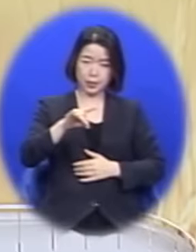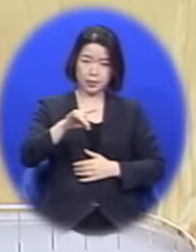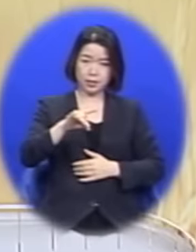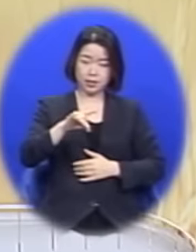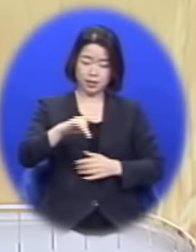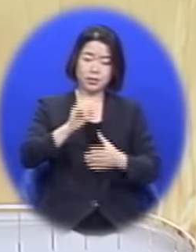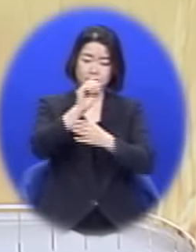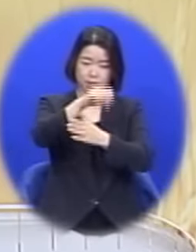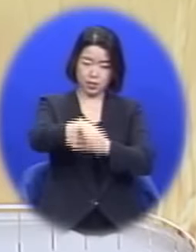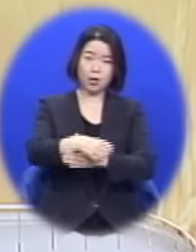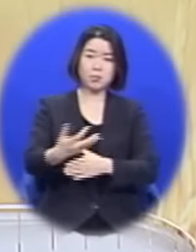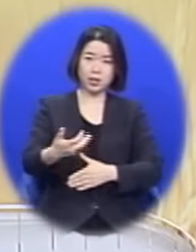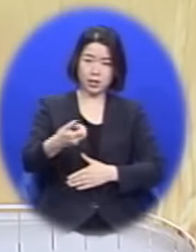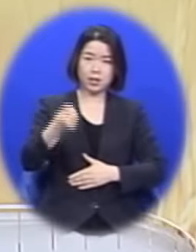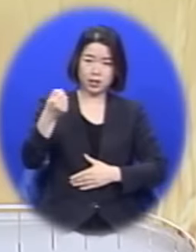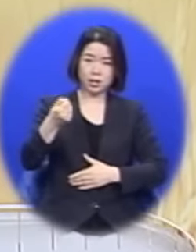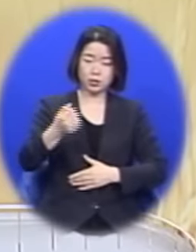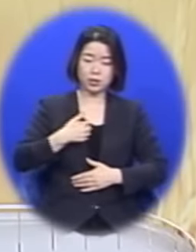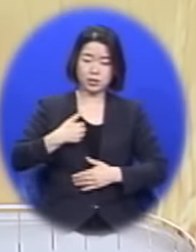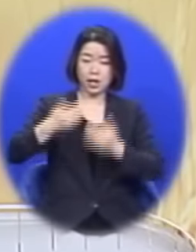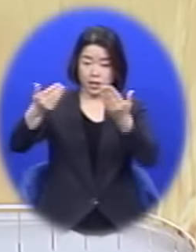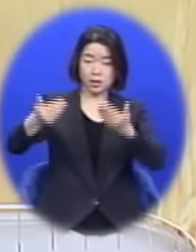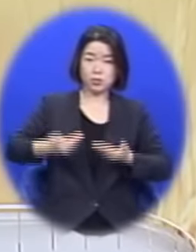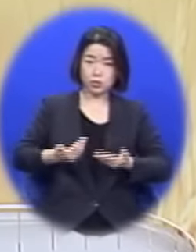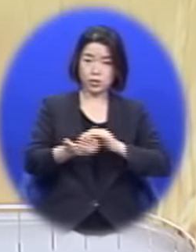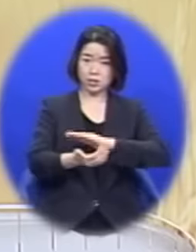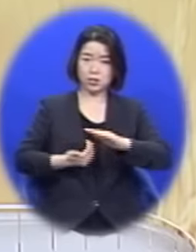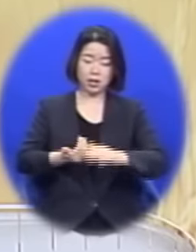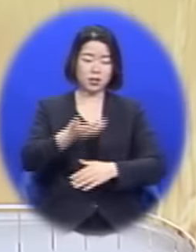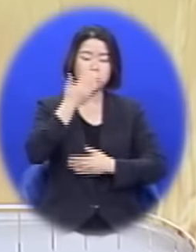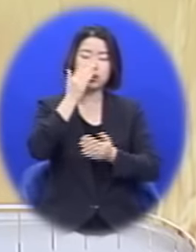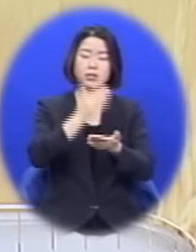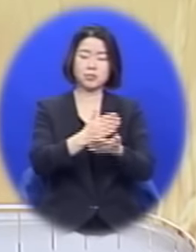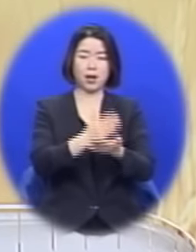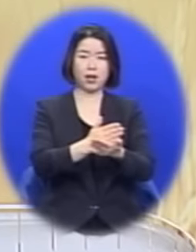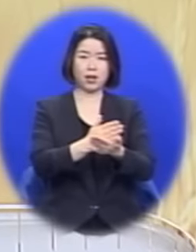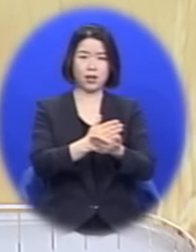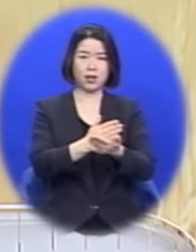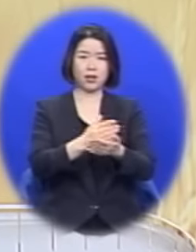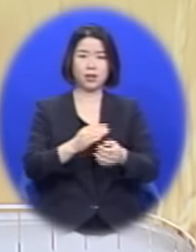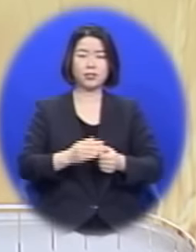첫 열매를 나에게 바치기 전에는 먹지 마.